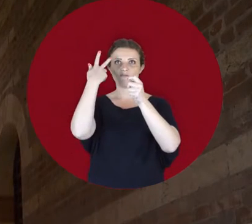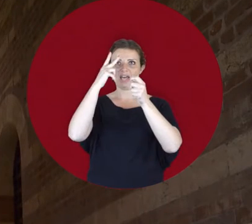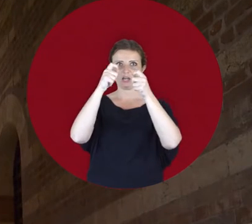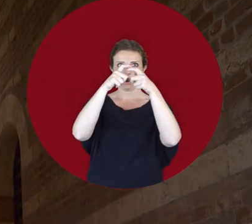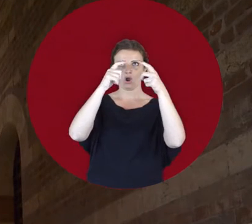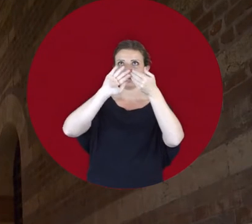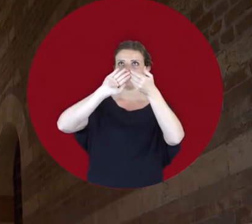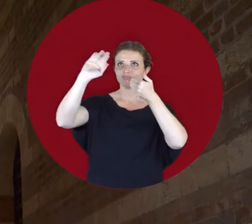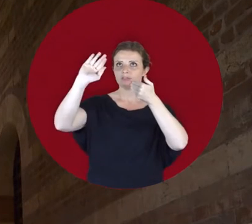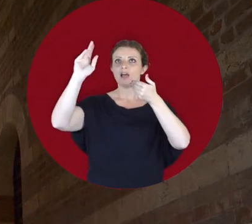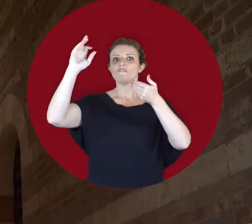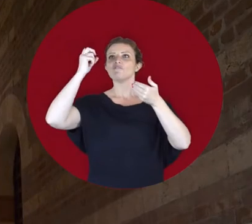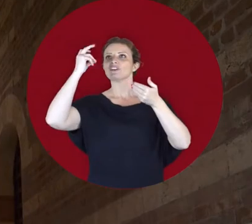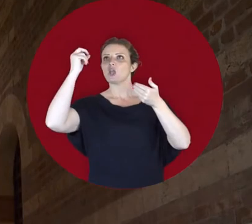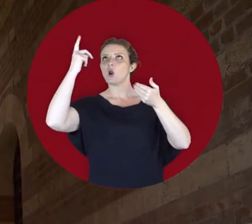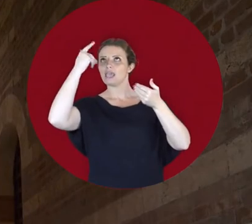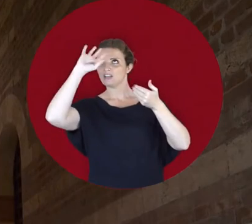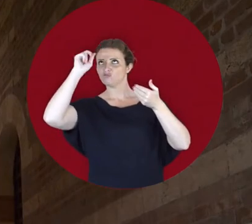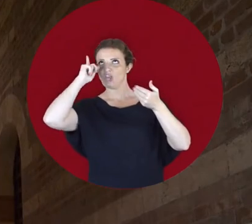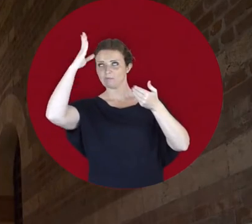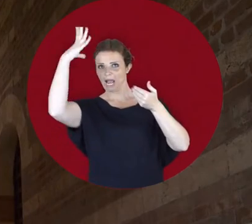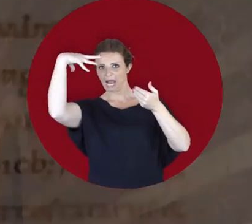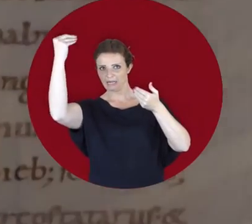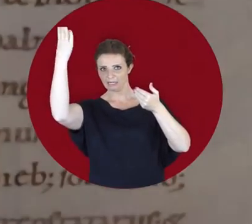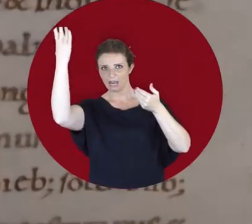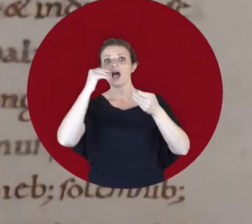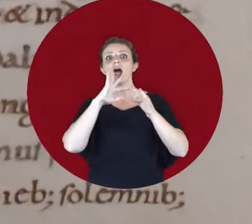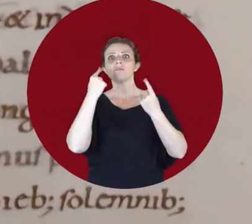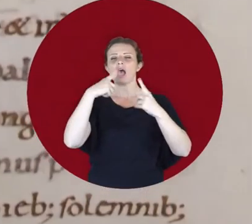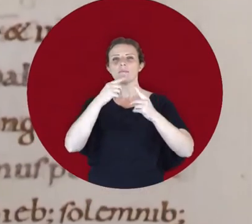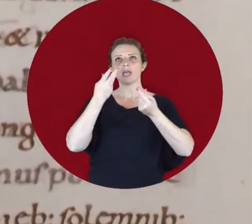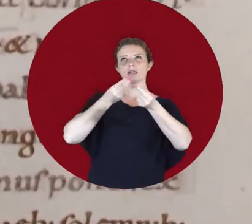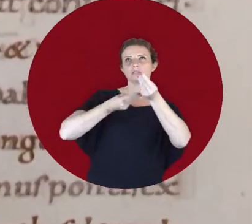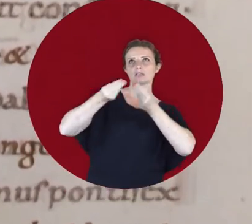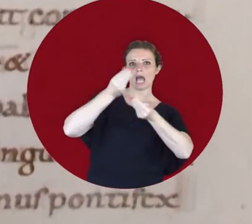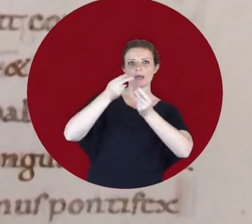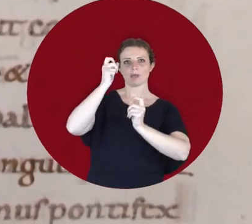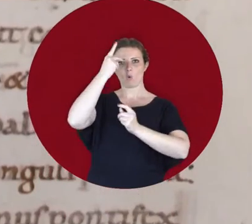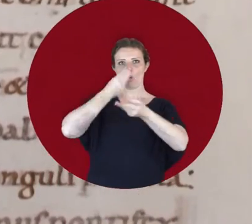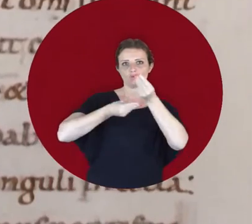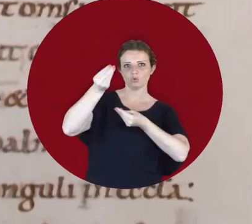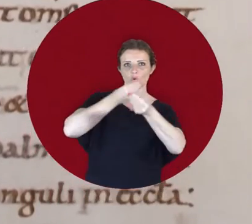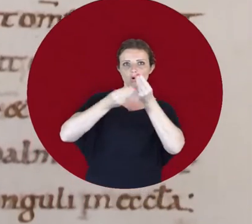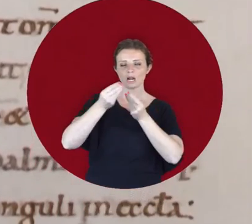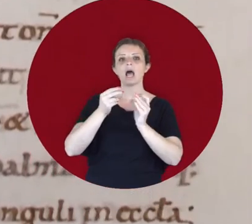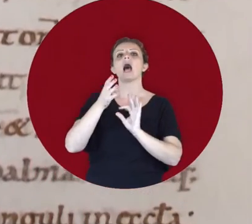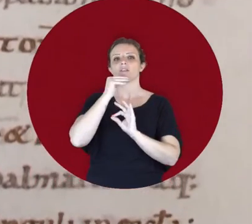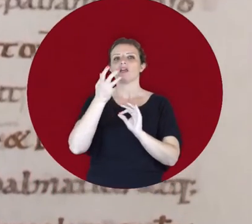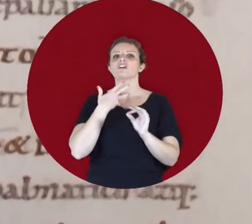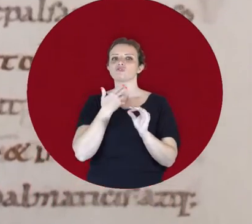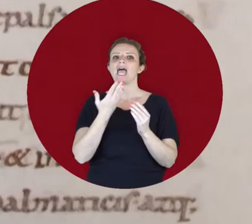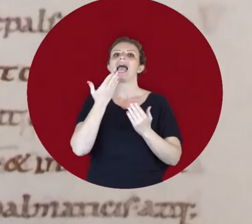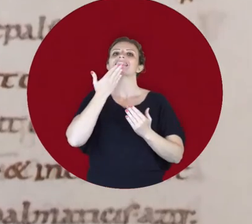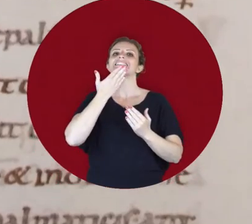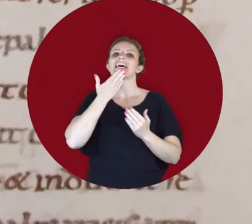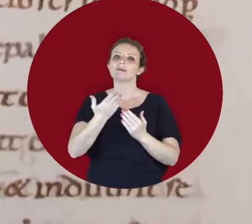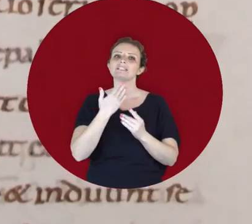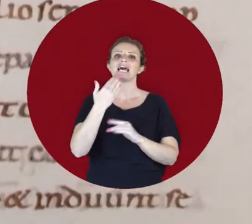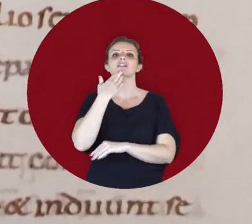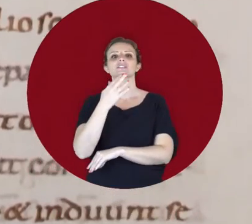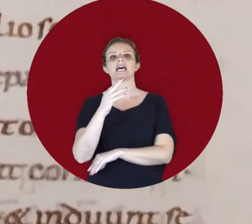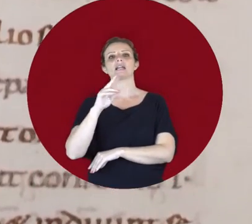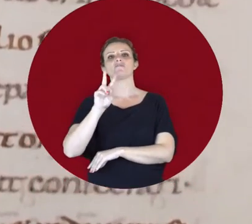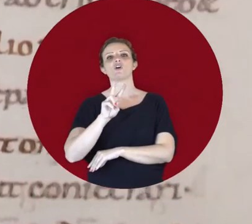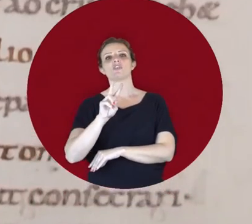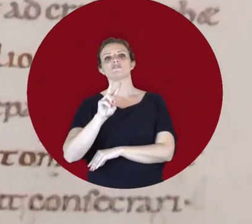Friuli dall'Italia e li unì alla Germania. A dimostrazione dell'intensità di questi scambi culturali, si può consultare il Sacramentario